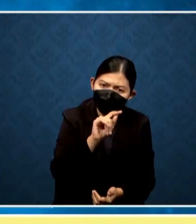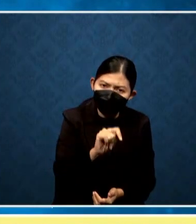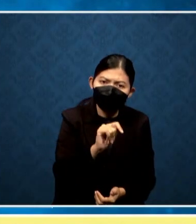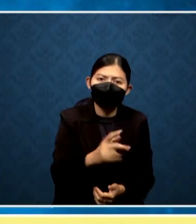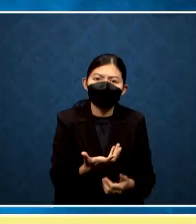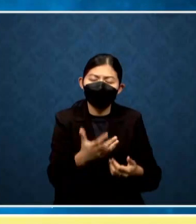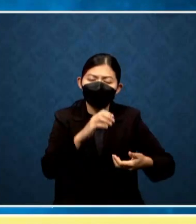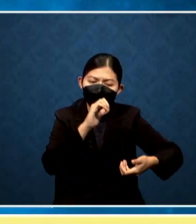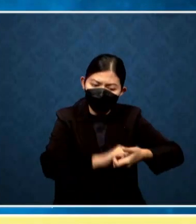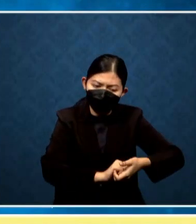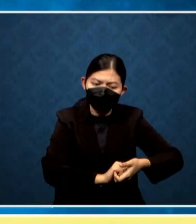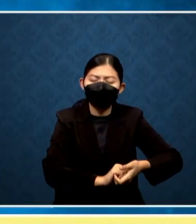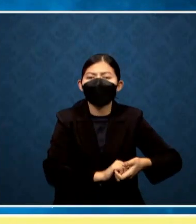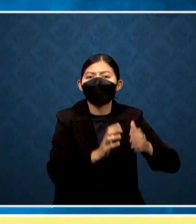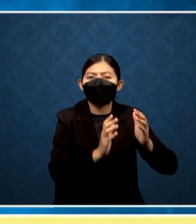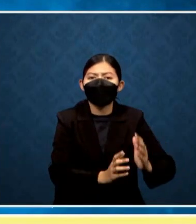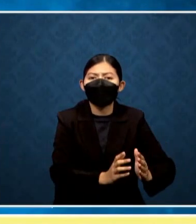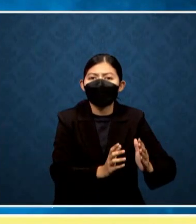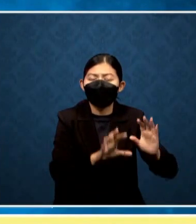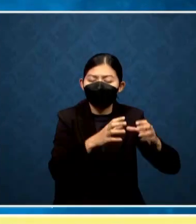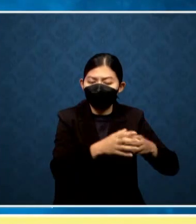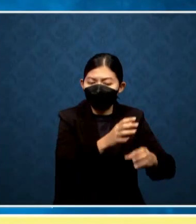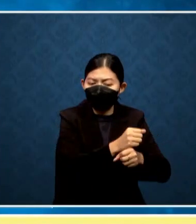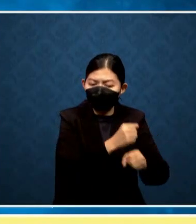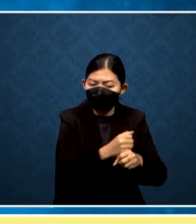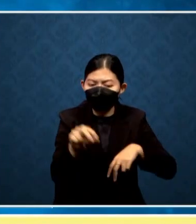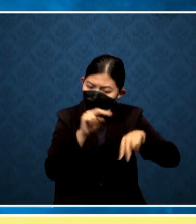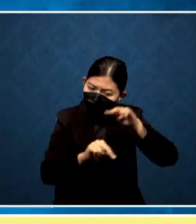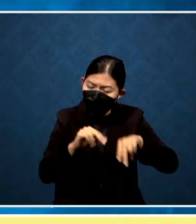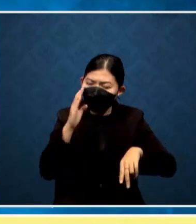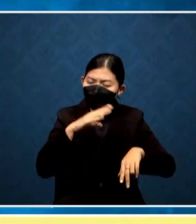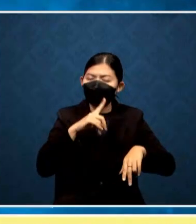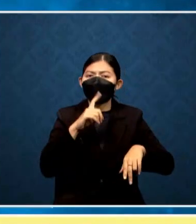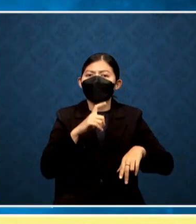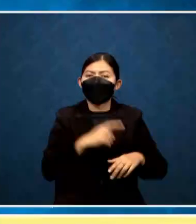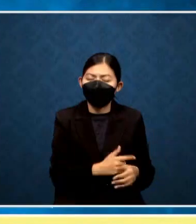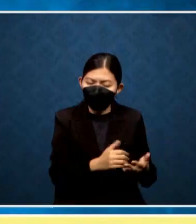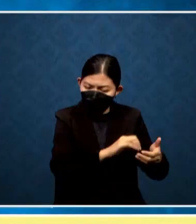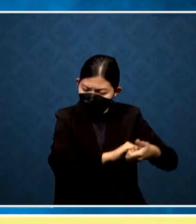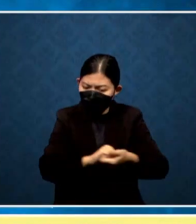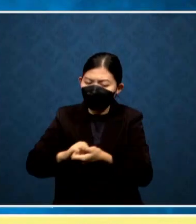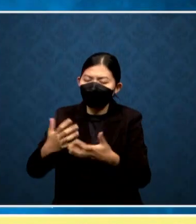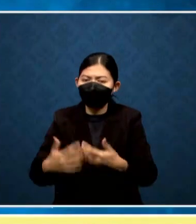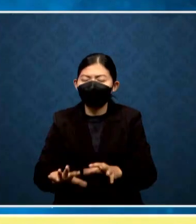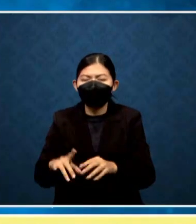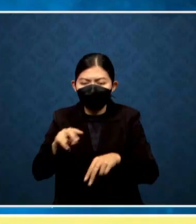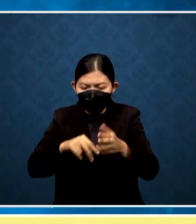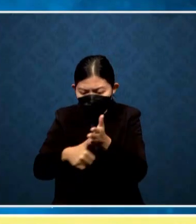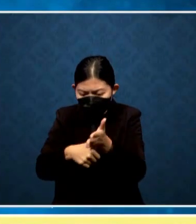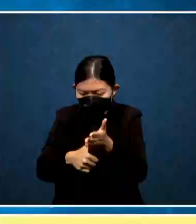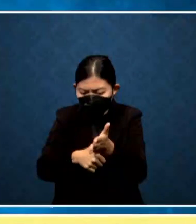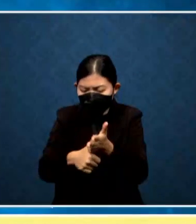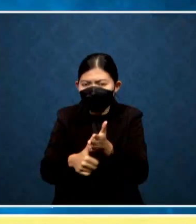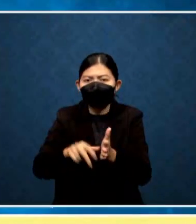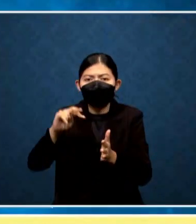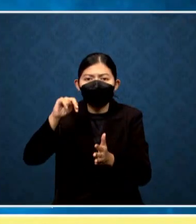ธกับองค์การจัดกน้เสียให้เข้ามา เดี๋ป่รรซ่มแศมพร้มทงบริหารจัดการระบบ sanctions